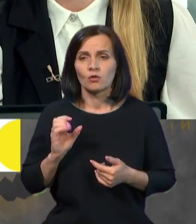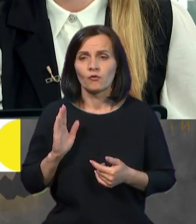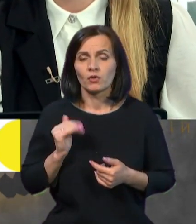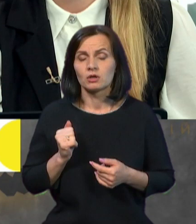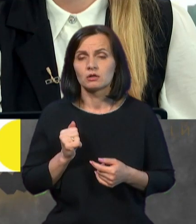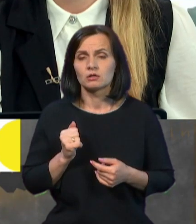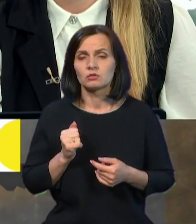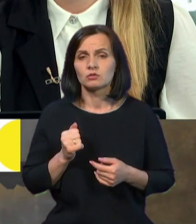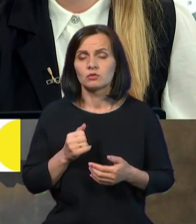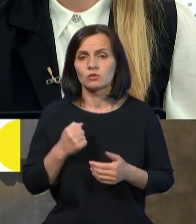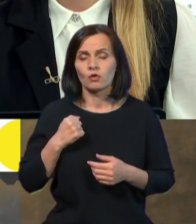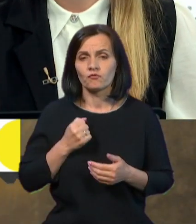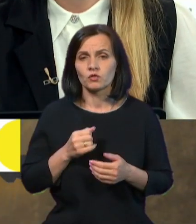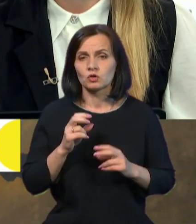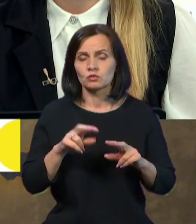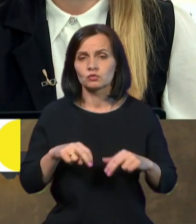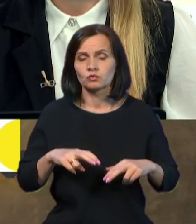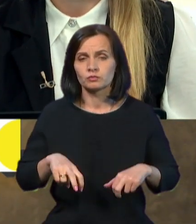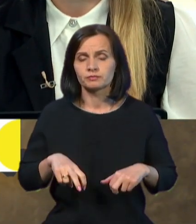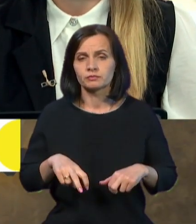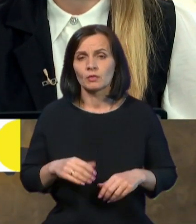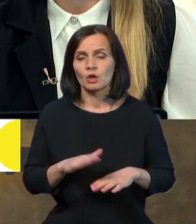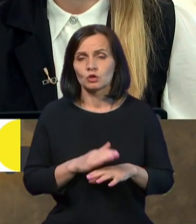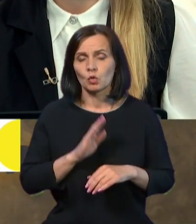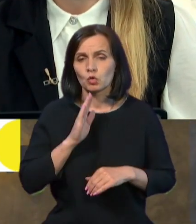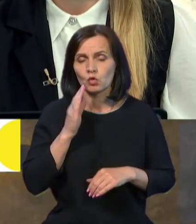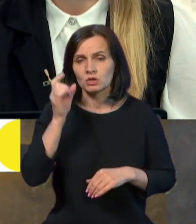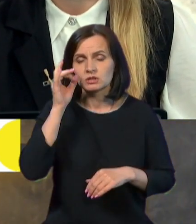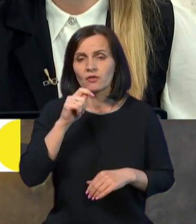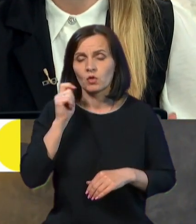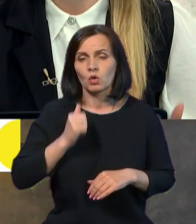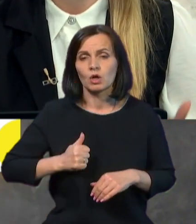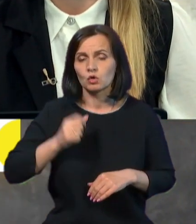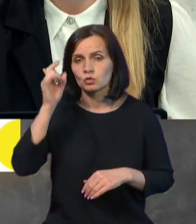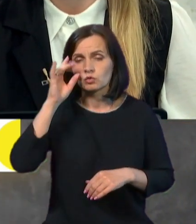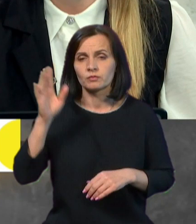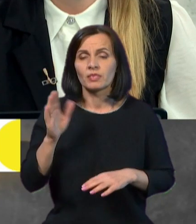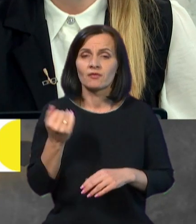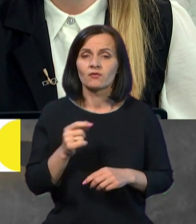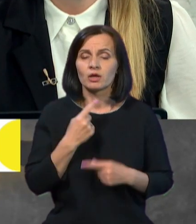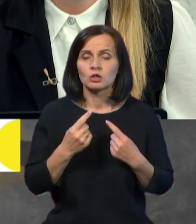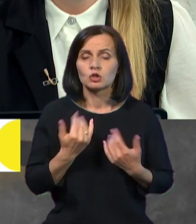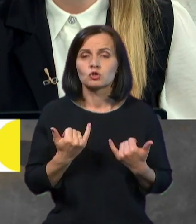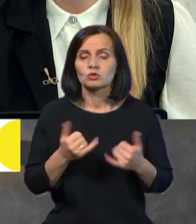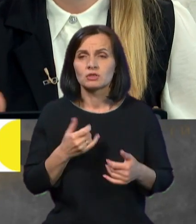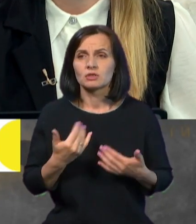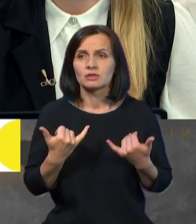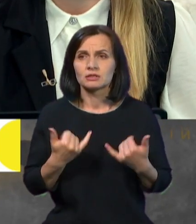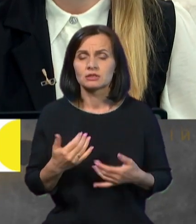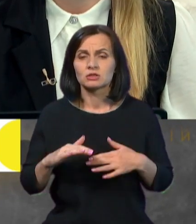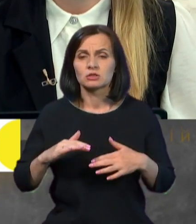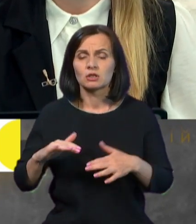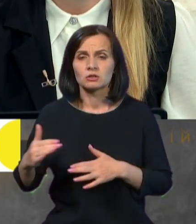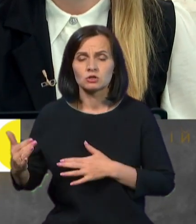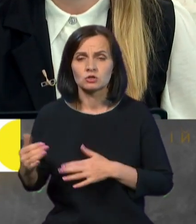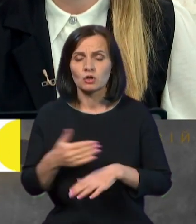ранку. Доброго ранку, слава Україні. Героям слава. Пане Дмитре, давайте поговоримо про те, власне, що зараз відбувається на лінії фронту, про що ми